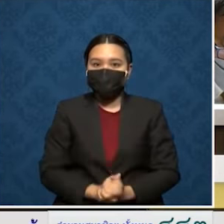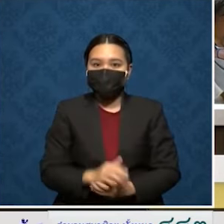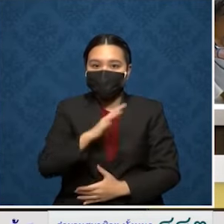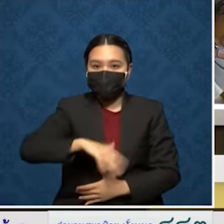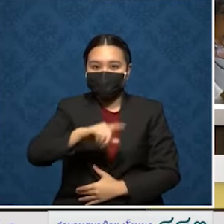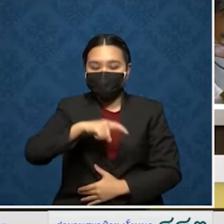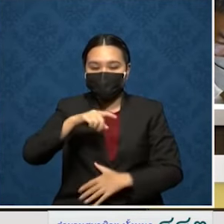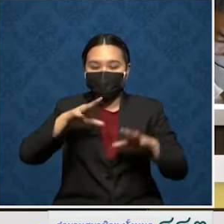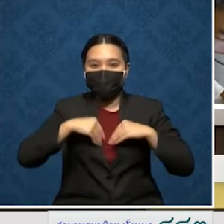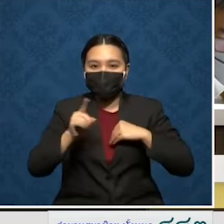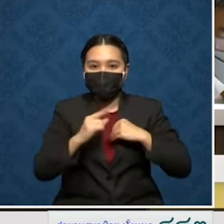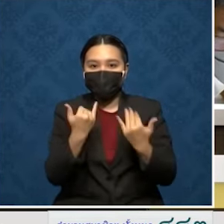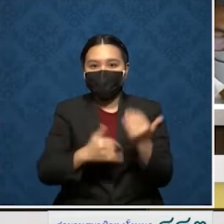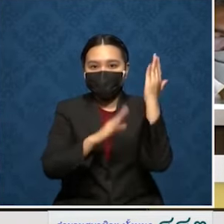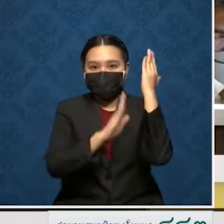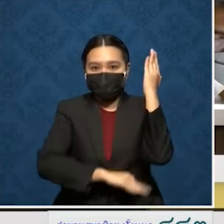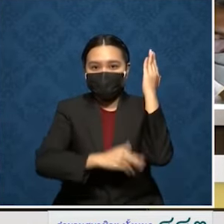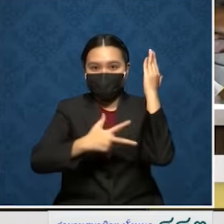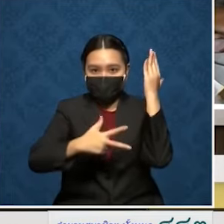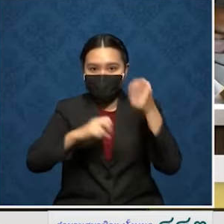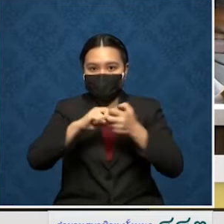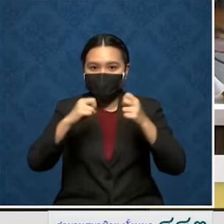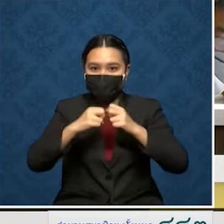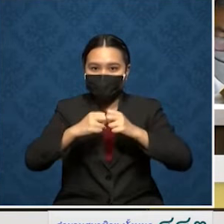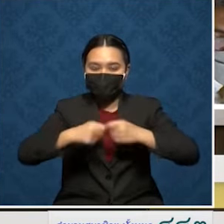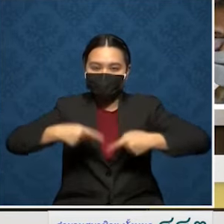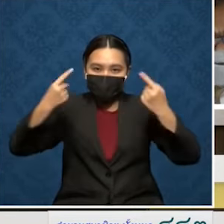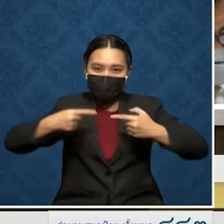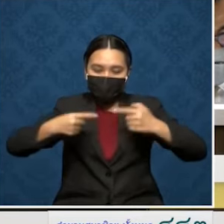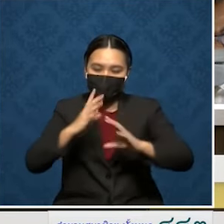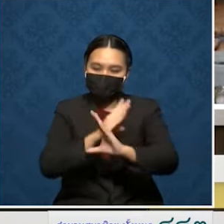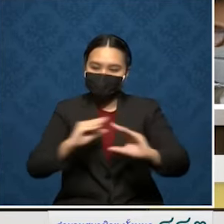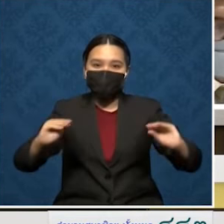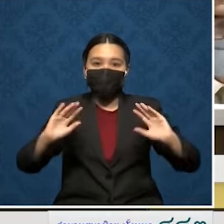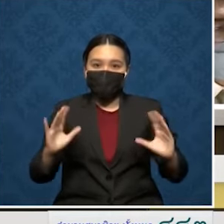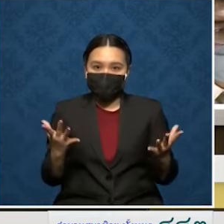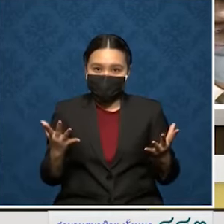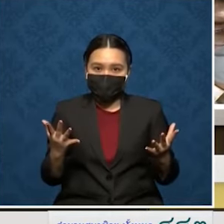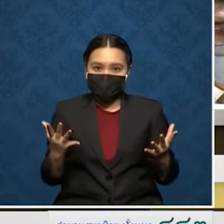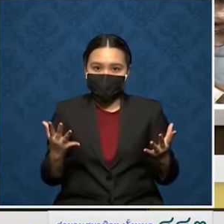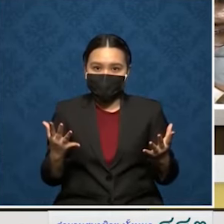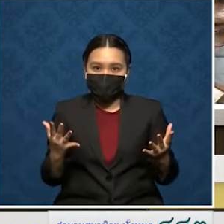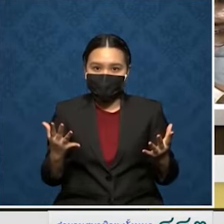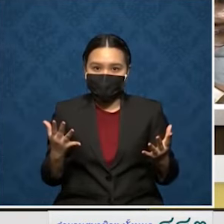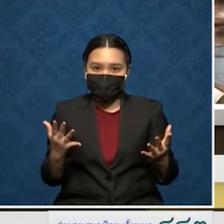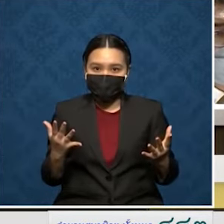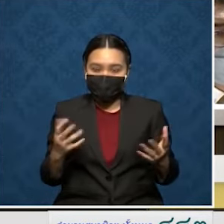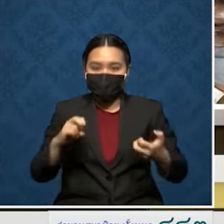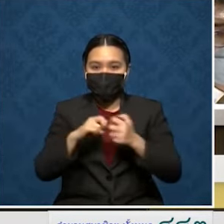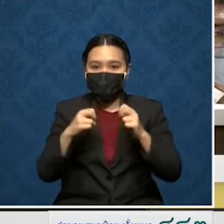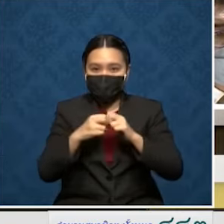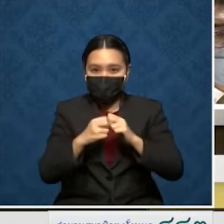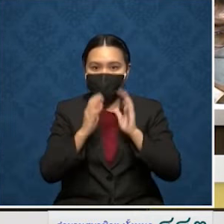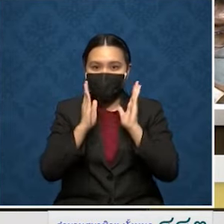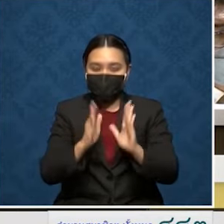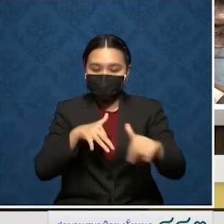3จังหวัดชายแดนภาคใต้นอกจากความไม่สงบแล้วมันมีปัญหาเรื่องของความต้องการของคนในพื้น